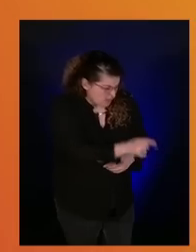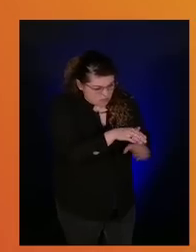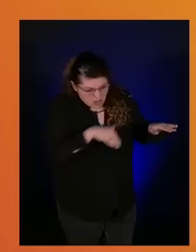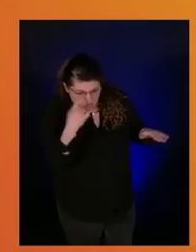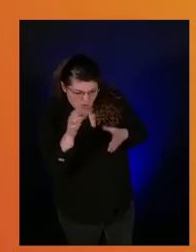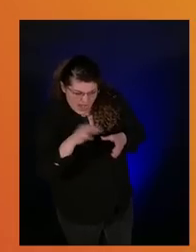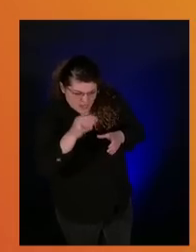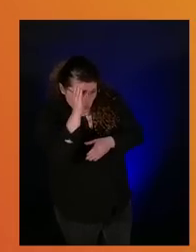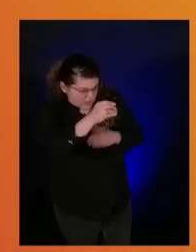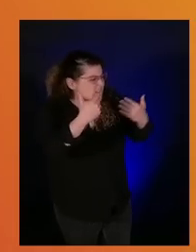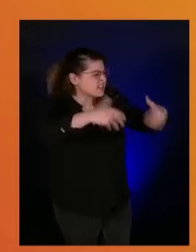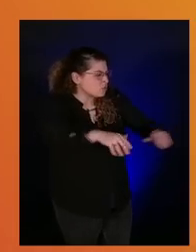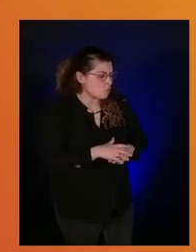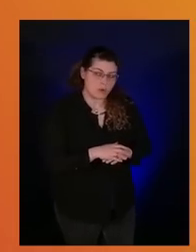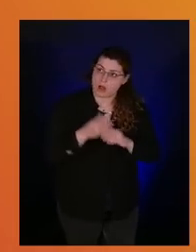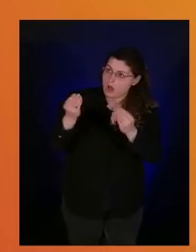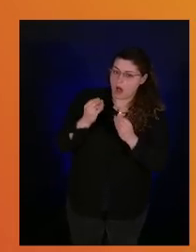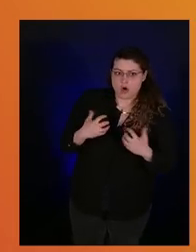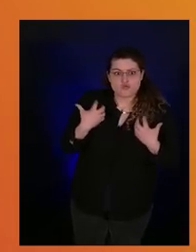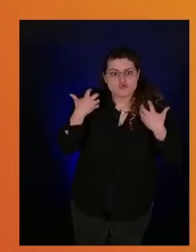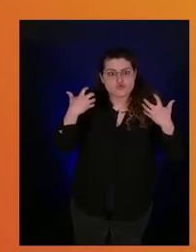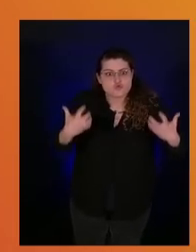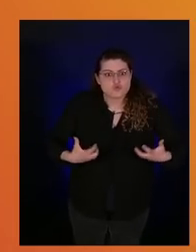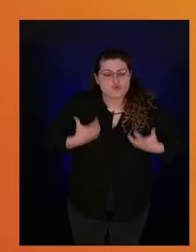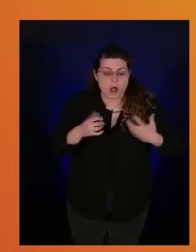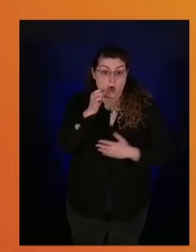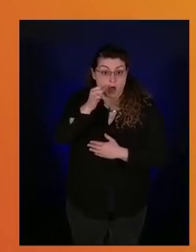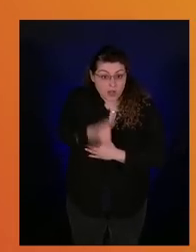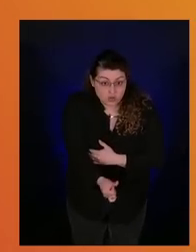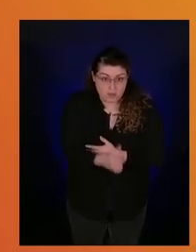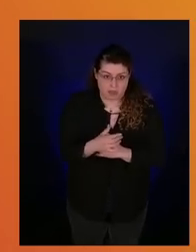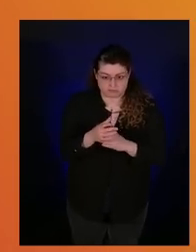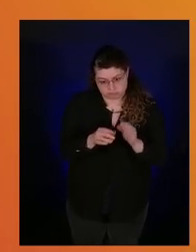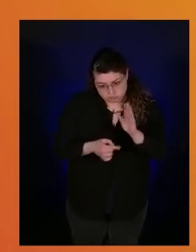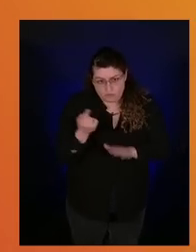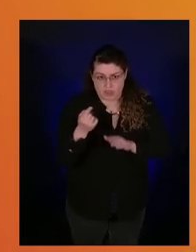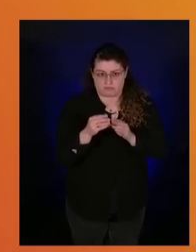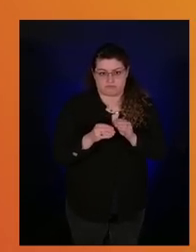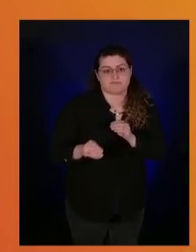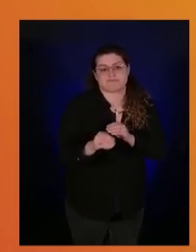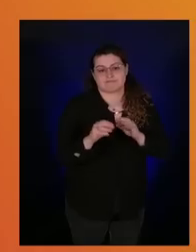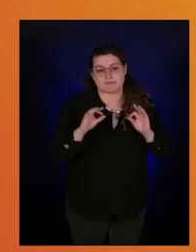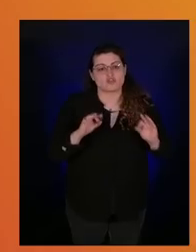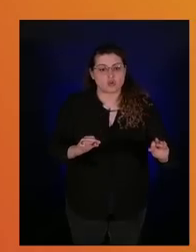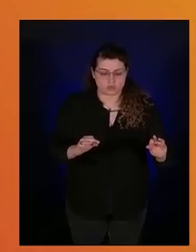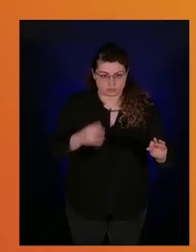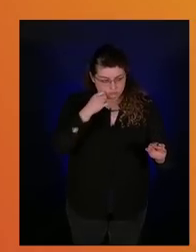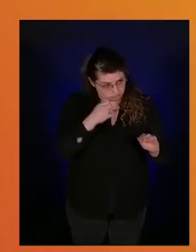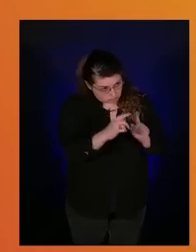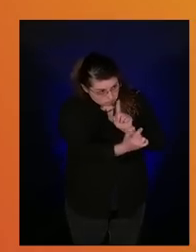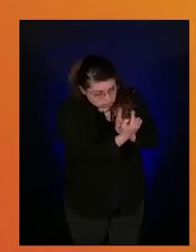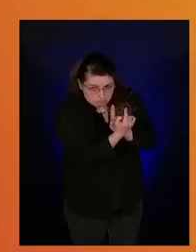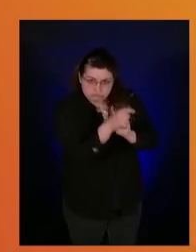professionnelles. Voilà, ça nous a énervés. Donc le lendemain, on est parti en reconductible. Et là, je dois dire, on a rencontré un